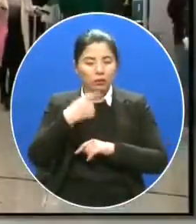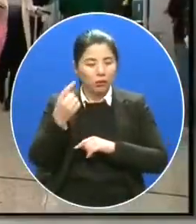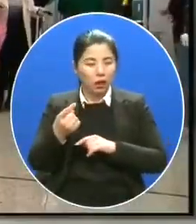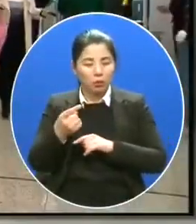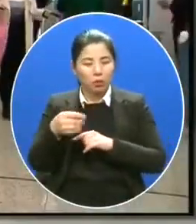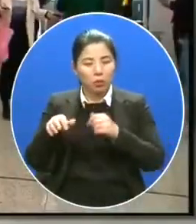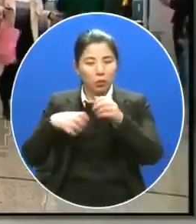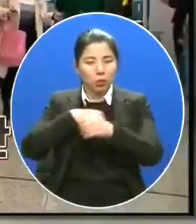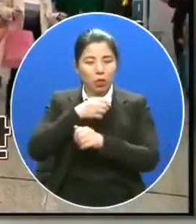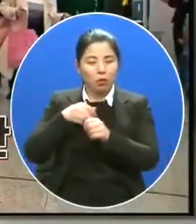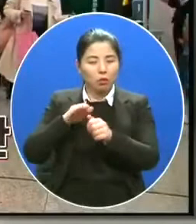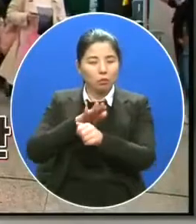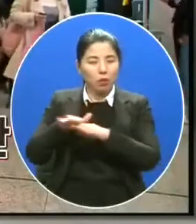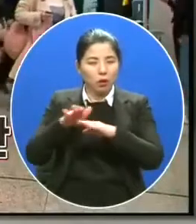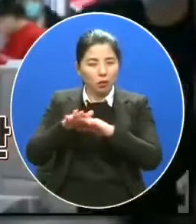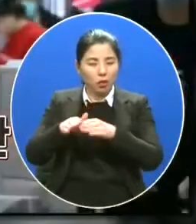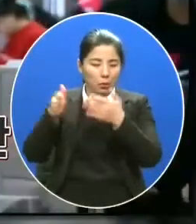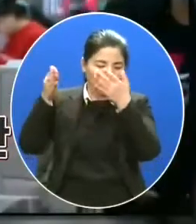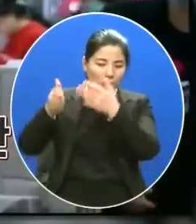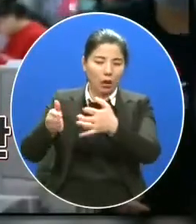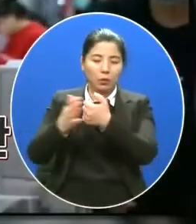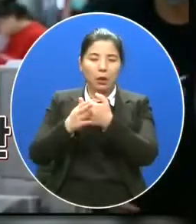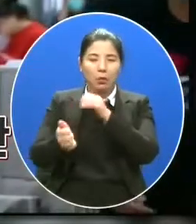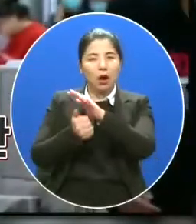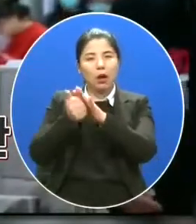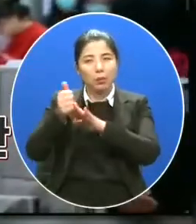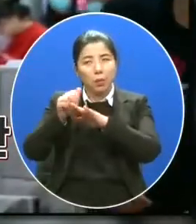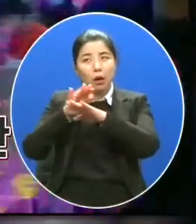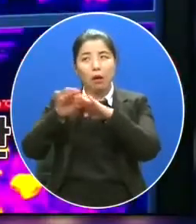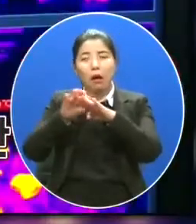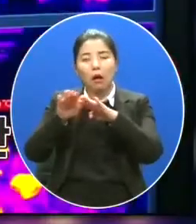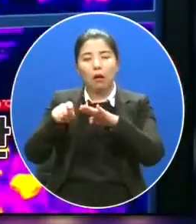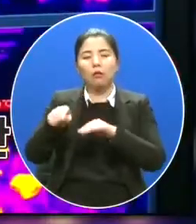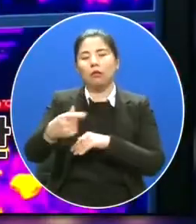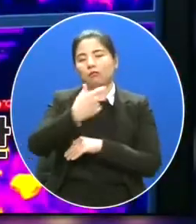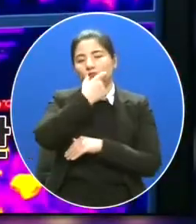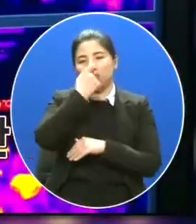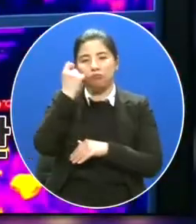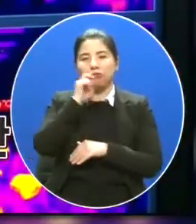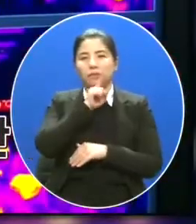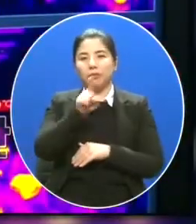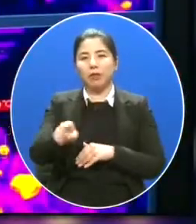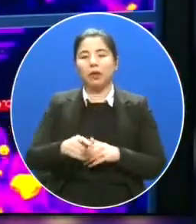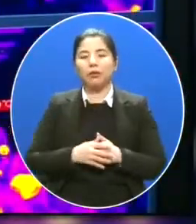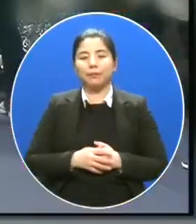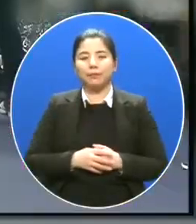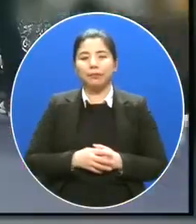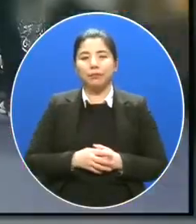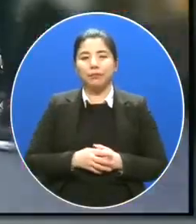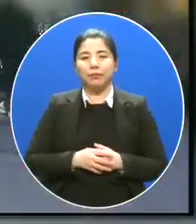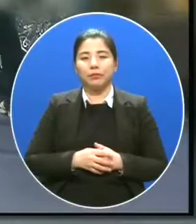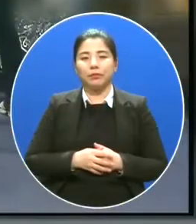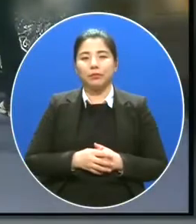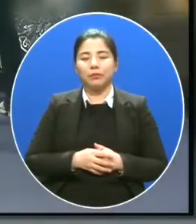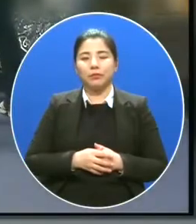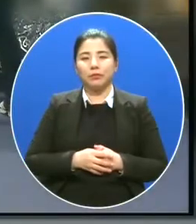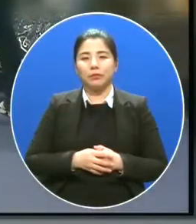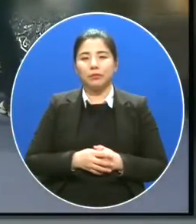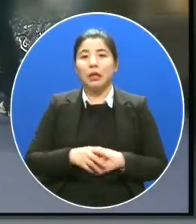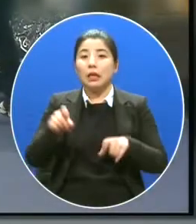괴로운 상황에만 초점이 맞춰짐으로써 희망 섞인 대안의 제시가 부족했다는 지적을 피할 수 없어